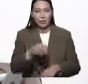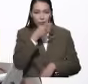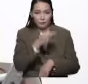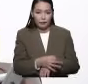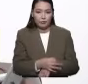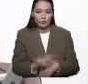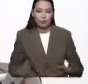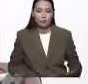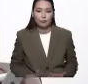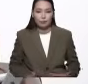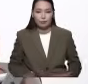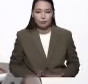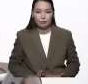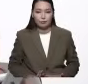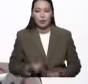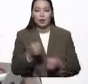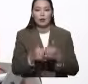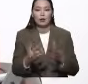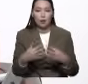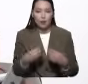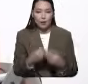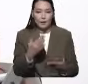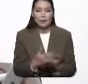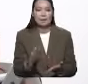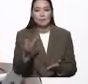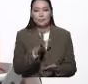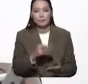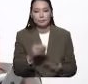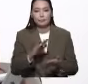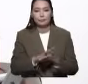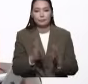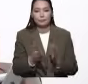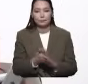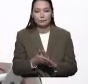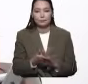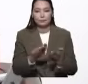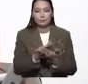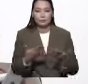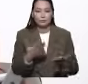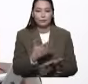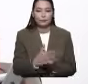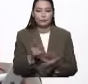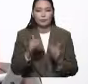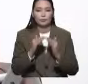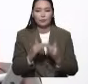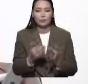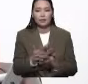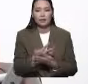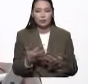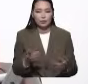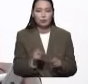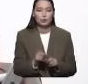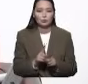Қазір әртүрлі отбасы бар, бала шағалы дегенде сол жаңағы кәрі жүйесіне жаңағы неше түрлі тұрмыстық